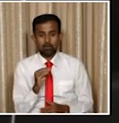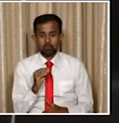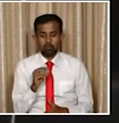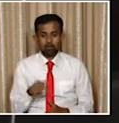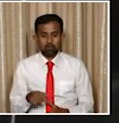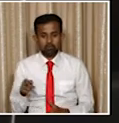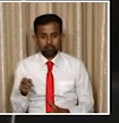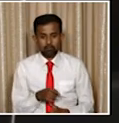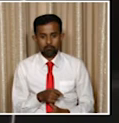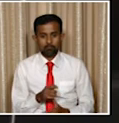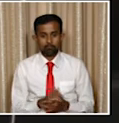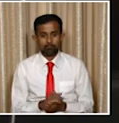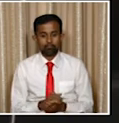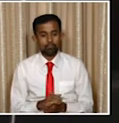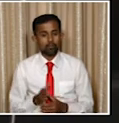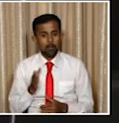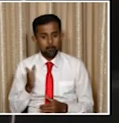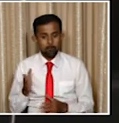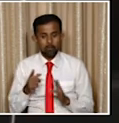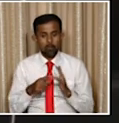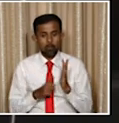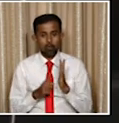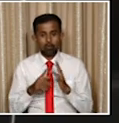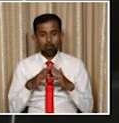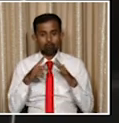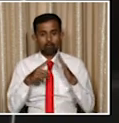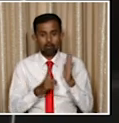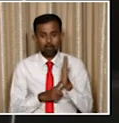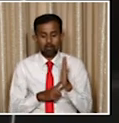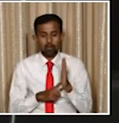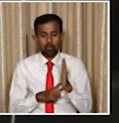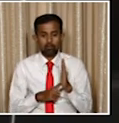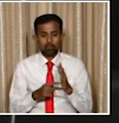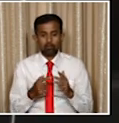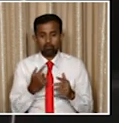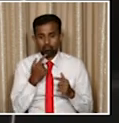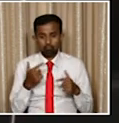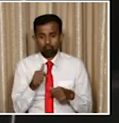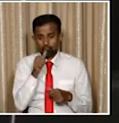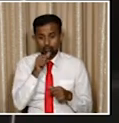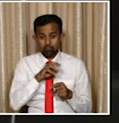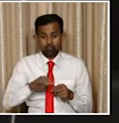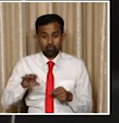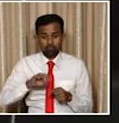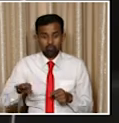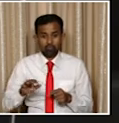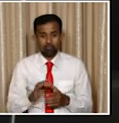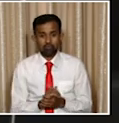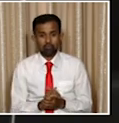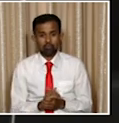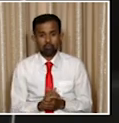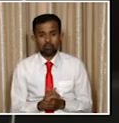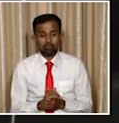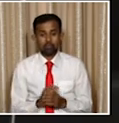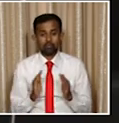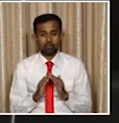பெரிய வெளிநாட்டு நிறுவனத்துடைய ஒரு இதிலே எக்ஸ்பர்ட் நிறுவனங்களை கொண்டு வந்து அது பப்ளிக் பிரைவேட் பார்ட்னர்ஷிப்பின் ஊடாக அந்த துறைமுகத்தை